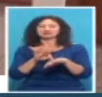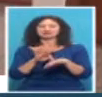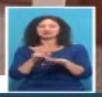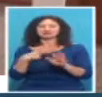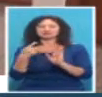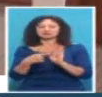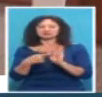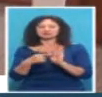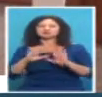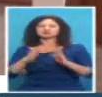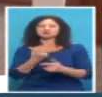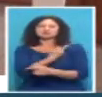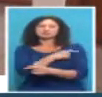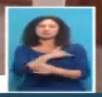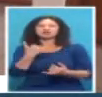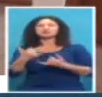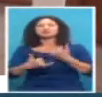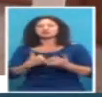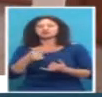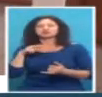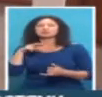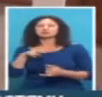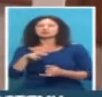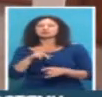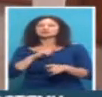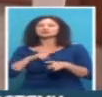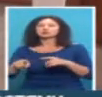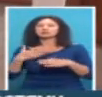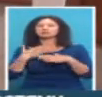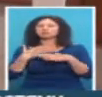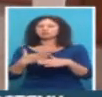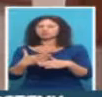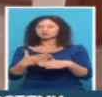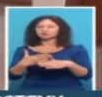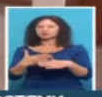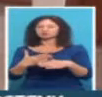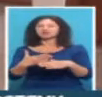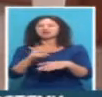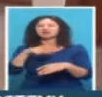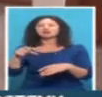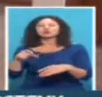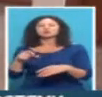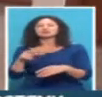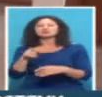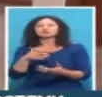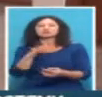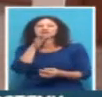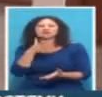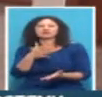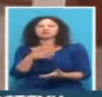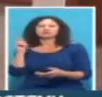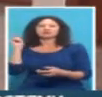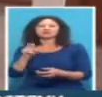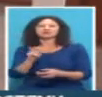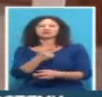поводу медицины, обслуживания на селе, как со скорыми помощью, что не всегда и не своевременно приезжает скорая